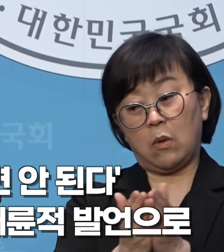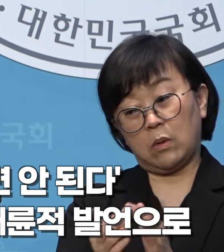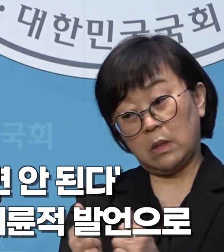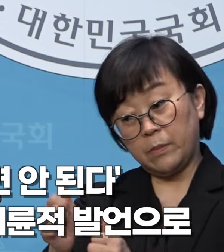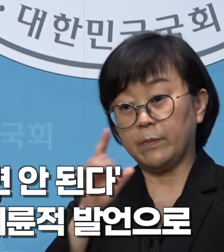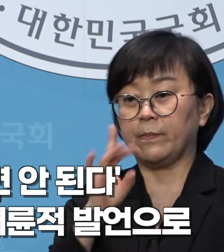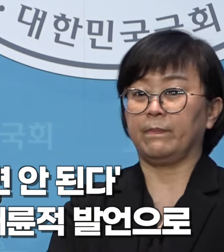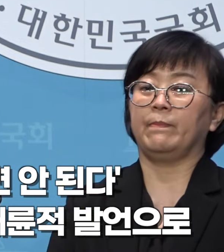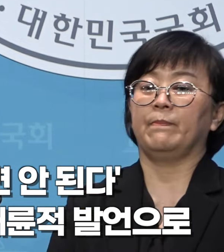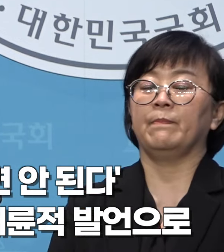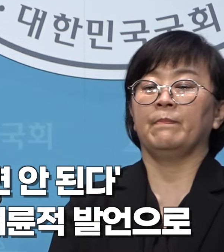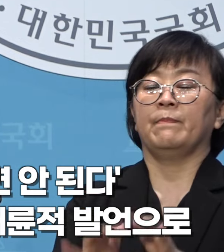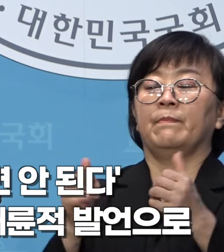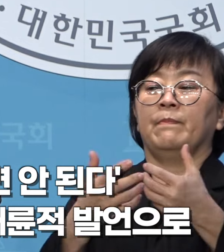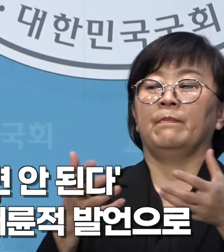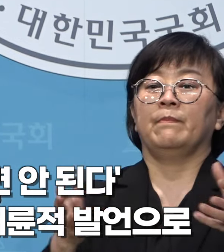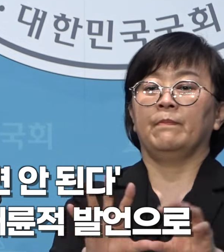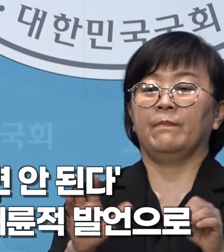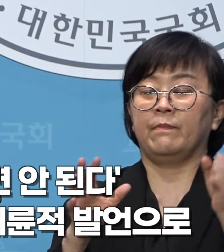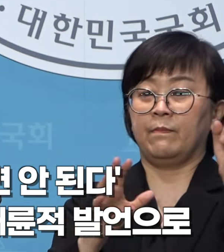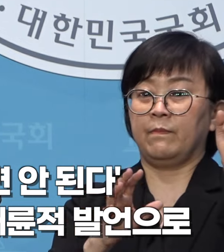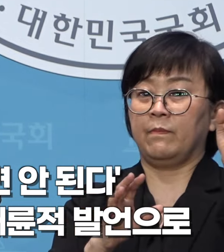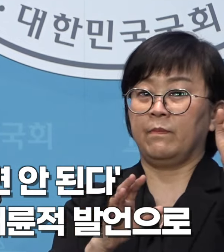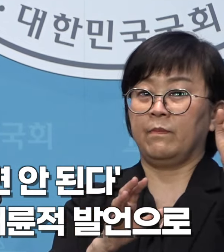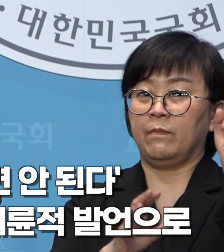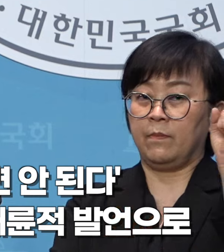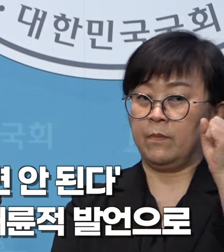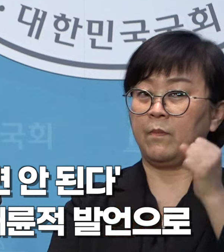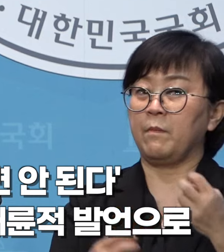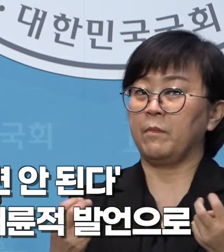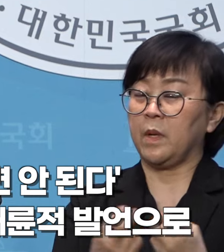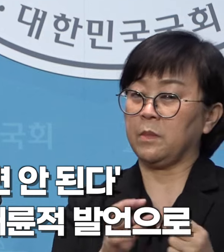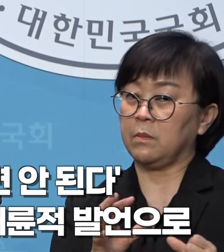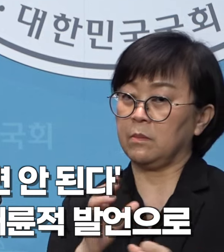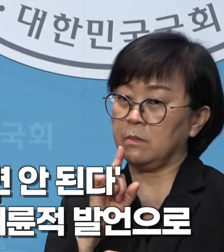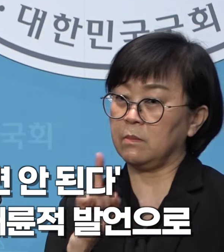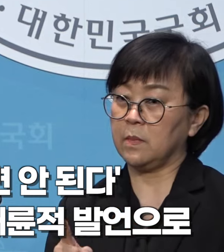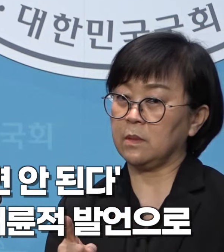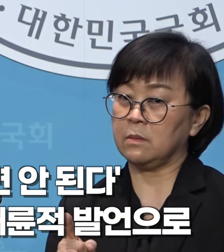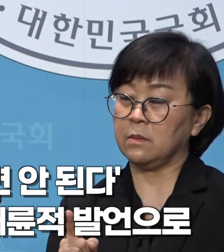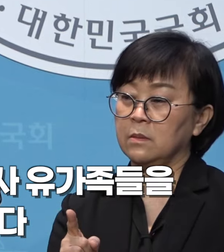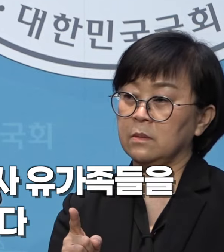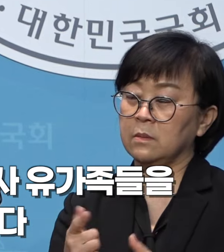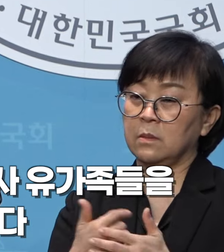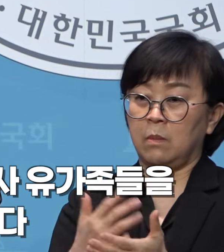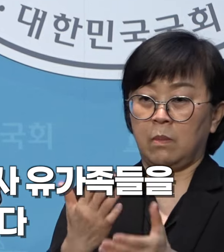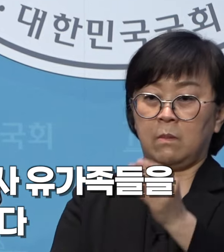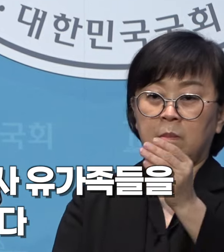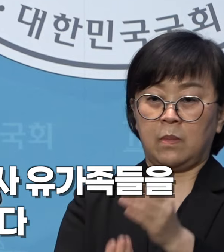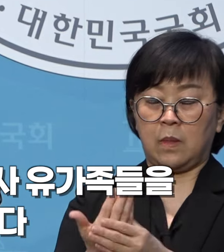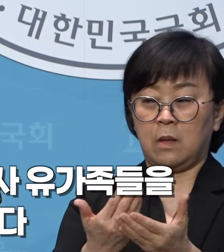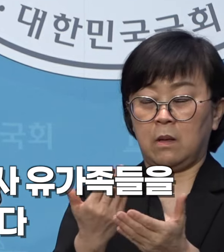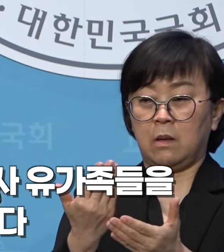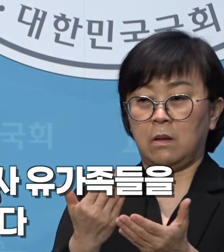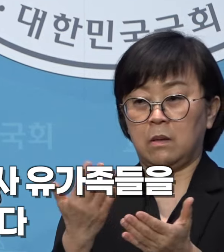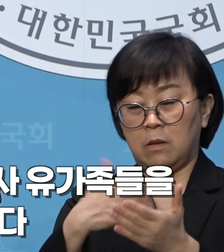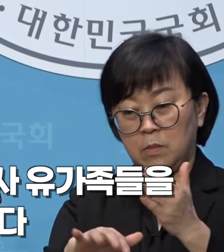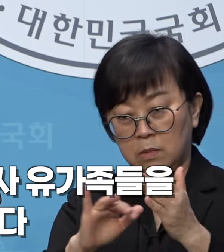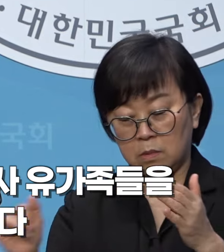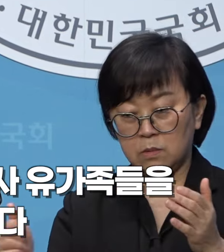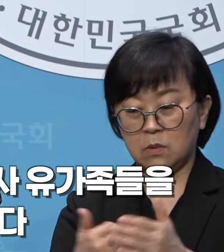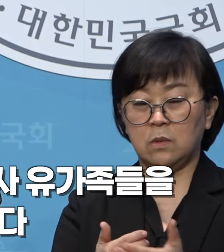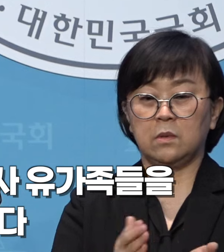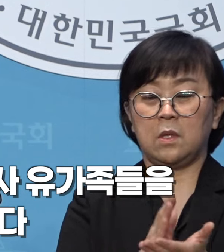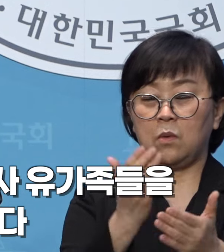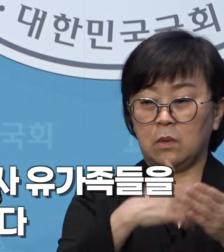된다, 시민단체의 횡령 수단이다라는 폐륜적 발언으로 이태원 참사 유가족과 세월호